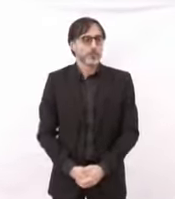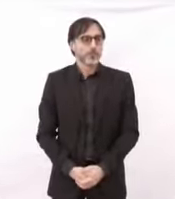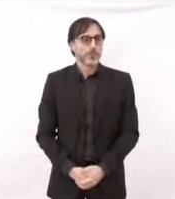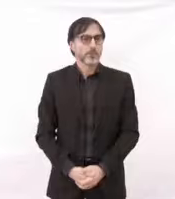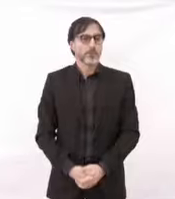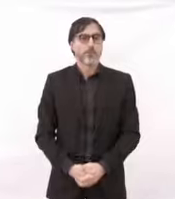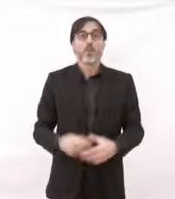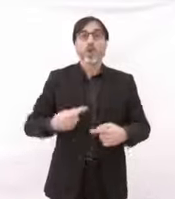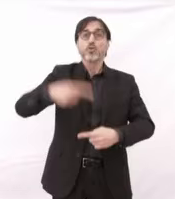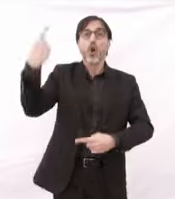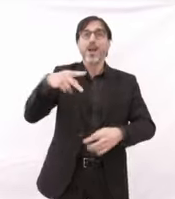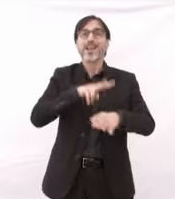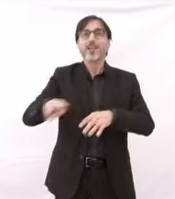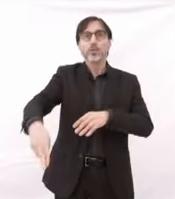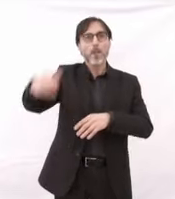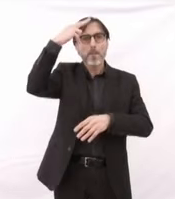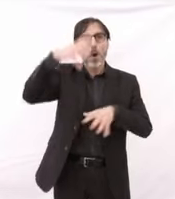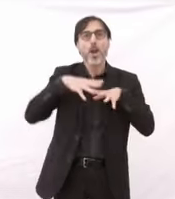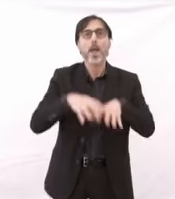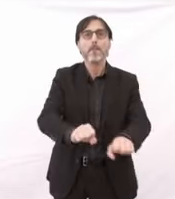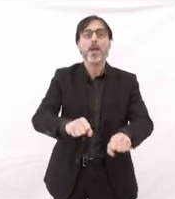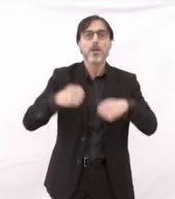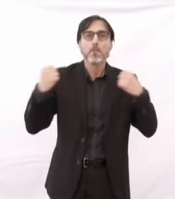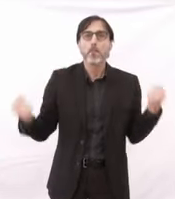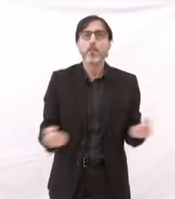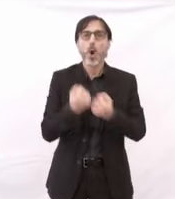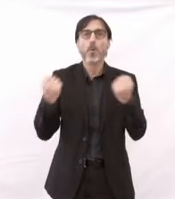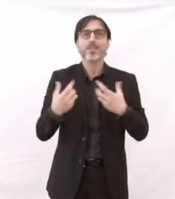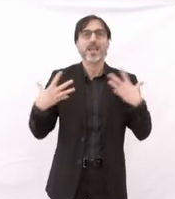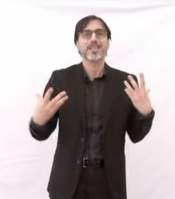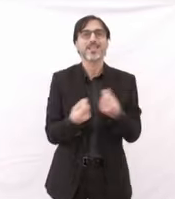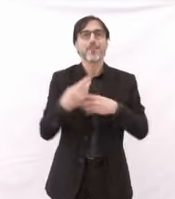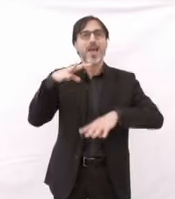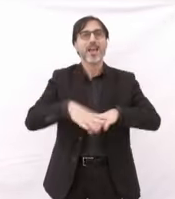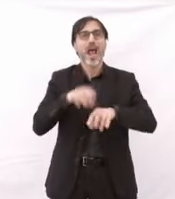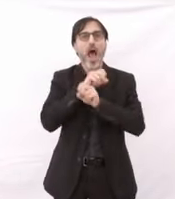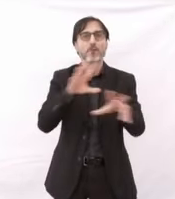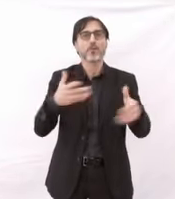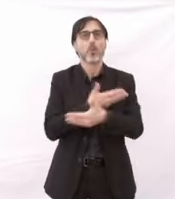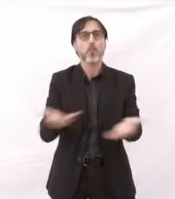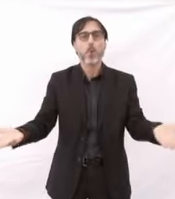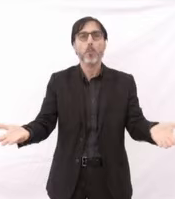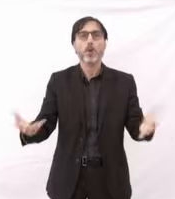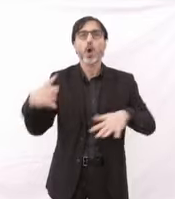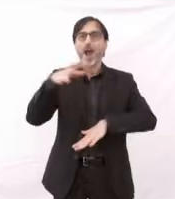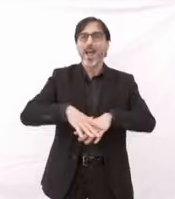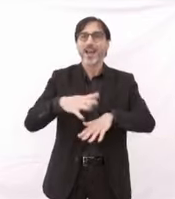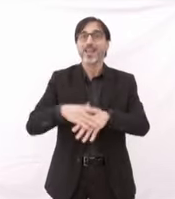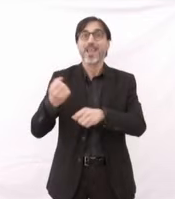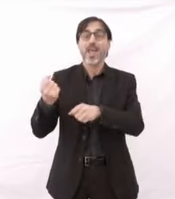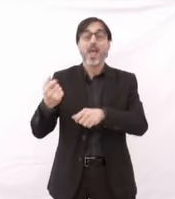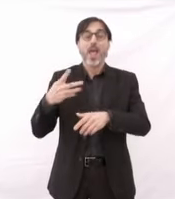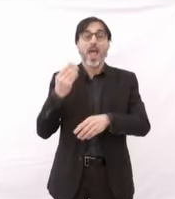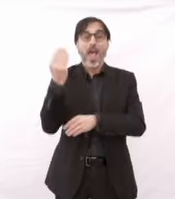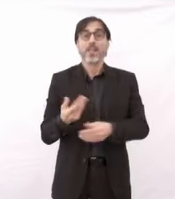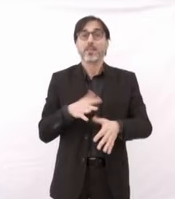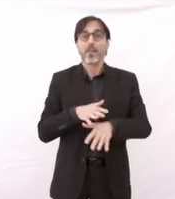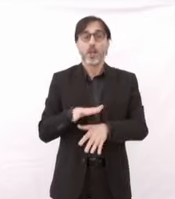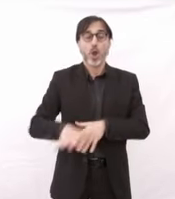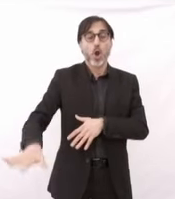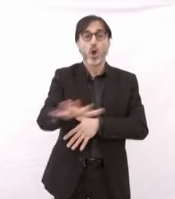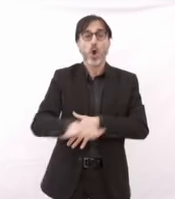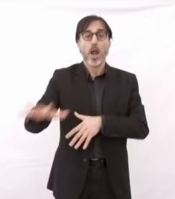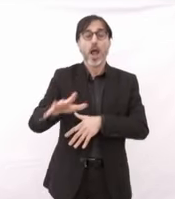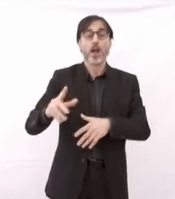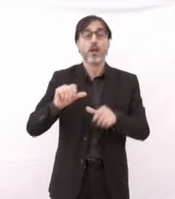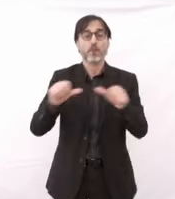La Giornata Nazionale della Memoria e dell'Impegno è promossa insieme alla Rete di Avviso Pubblico, che è la rete degli enti locali per la formazione civile contro